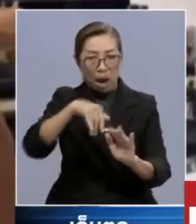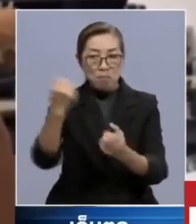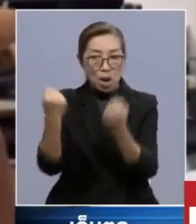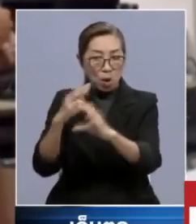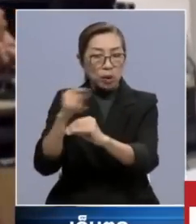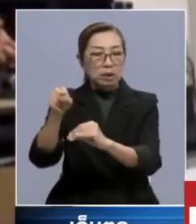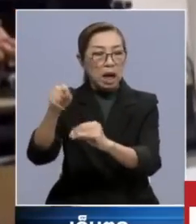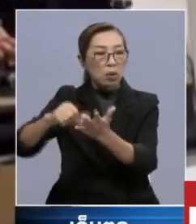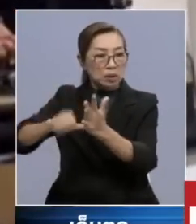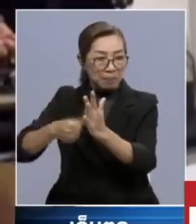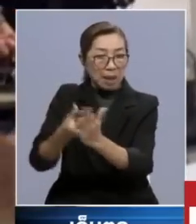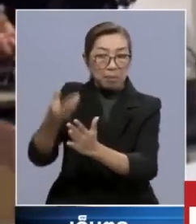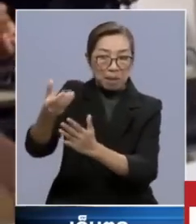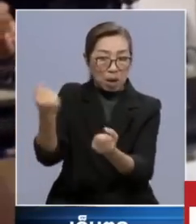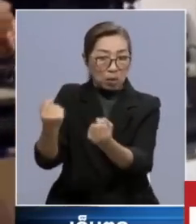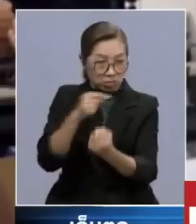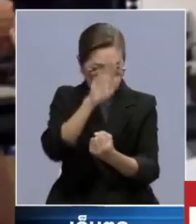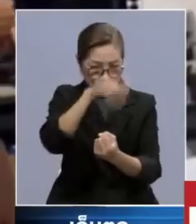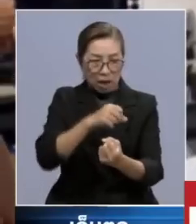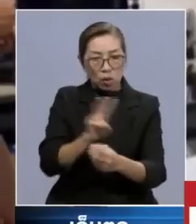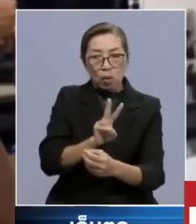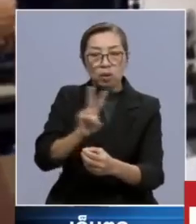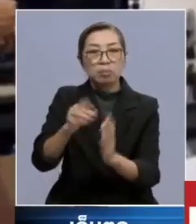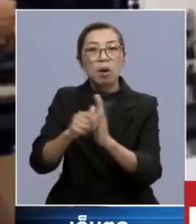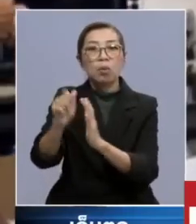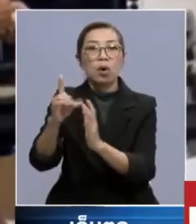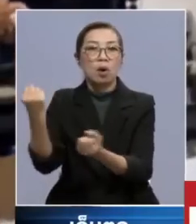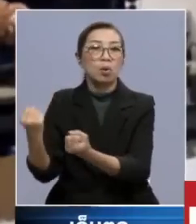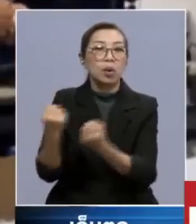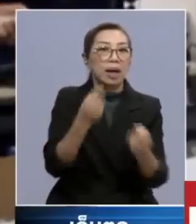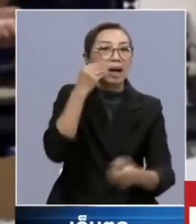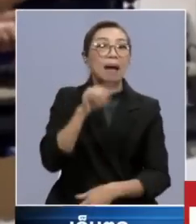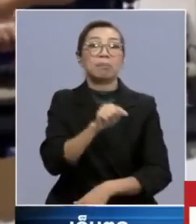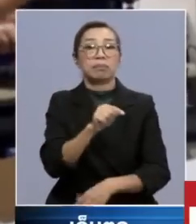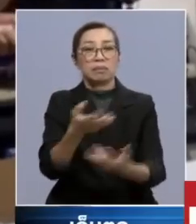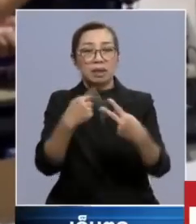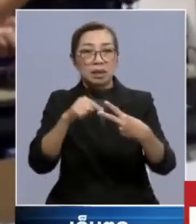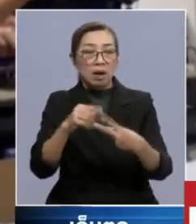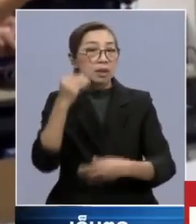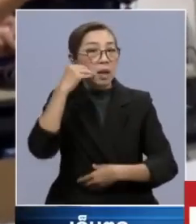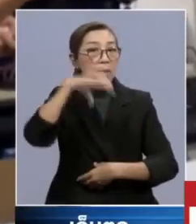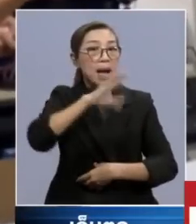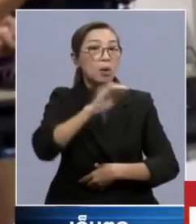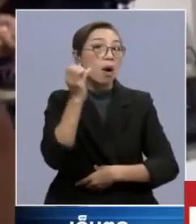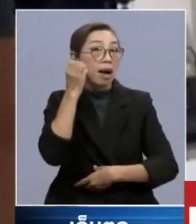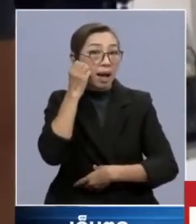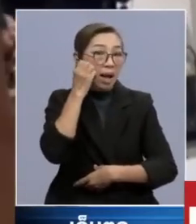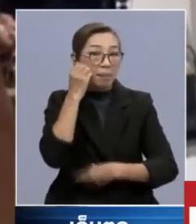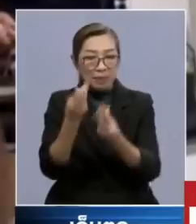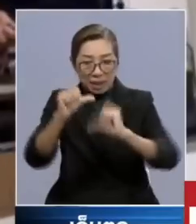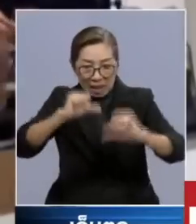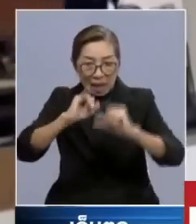คะส่วนประเด็นเรื่องของไซยาไนด์ที่พบทั้งในบ้านแล้วก็ในรถของผู้ต้องหาก็คือแอมนั้นทางรองออฟเนี่ยให้การว่าก็ไ